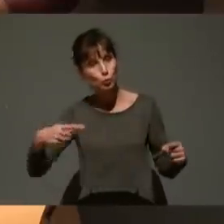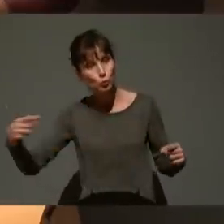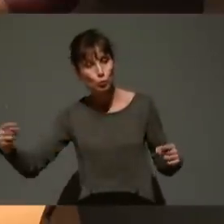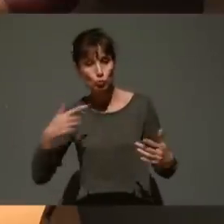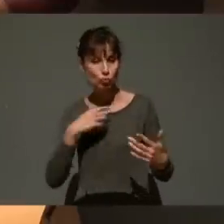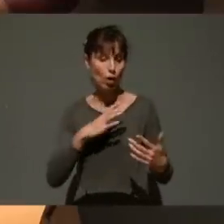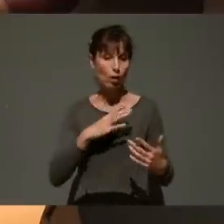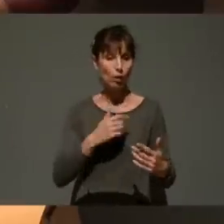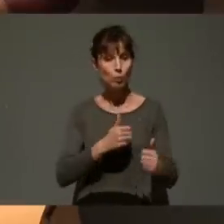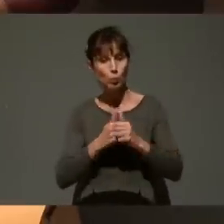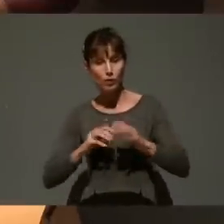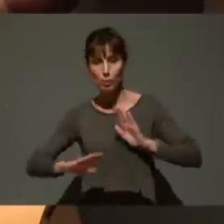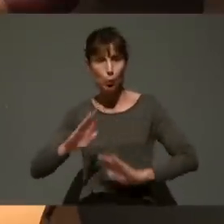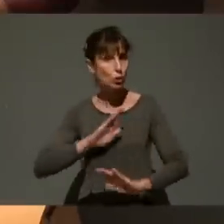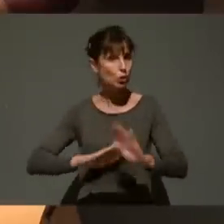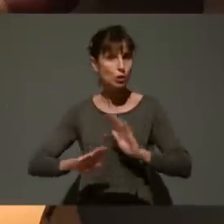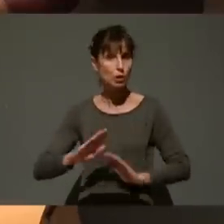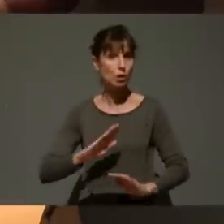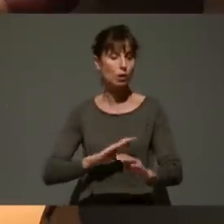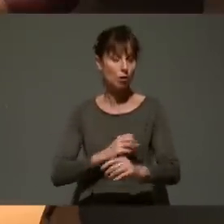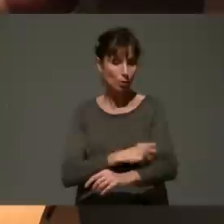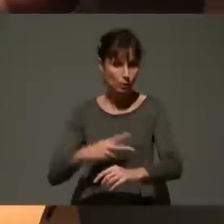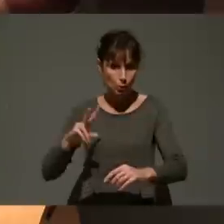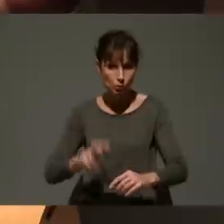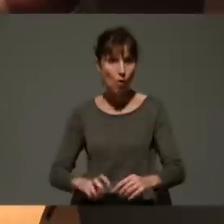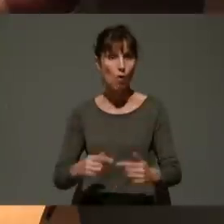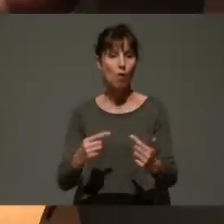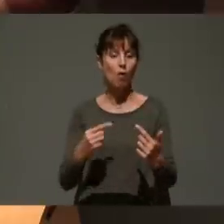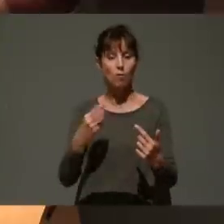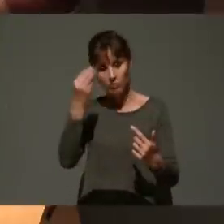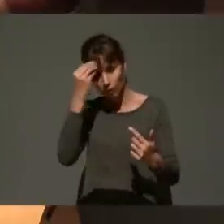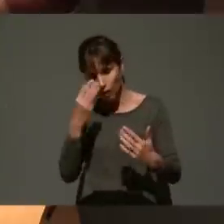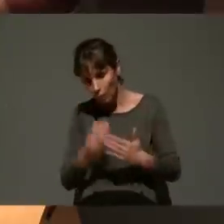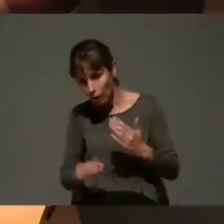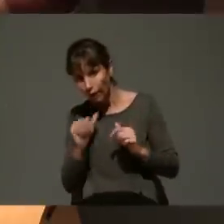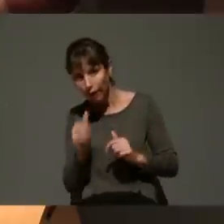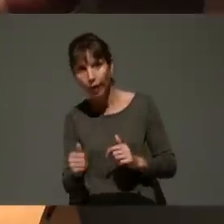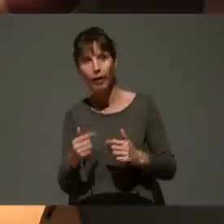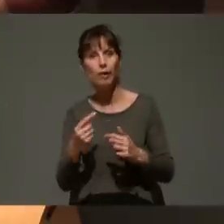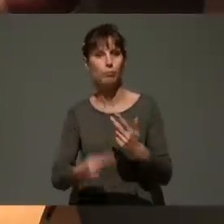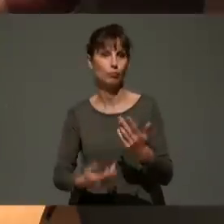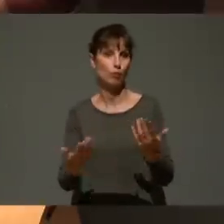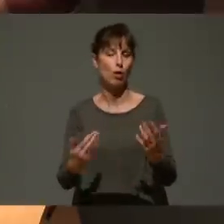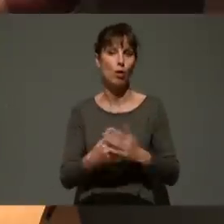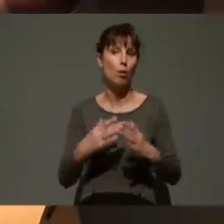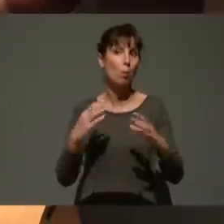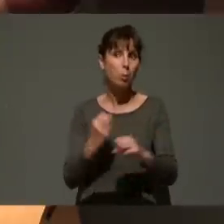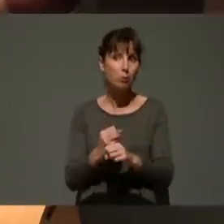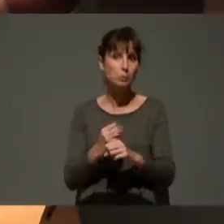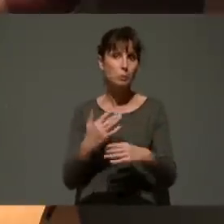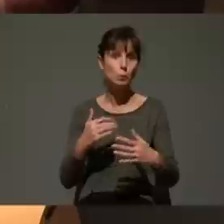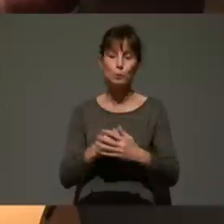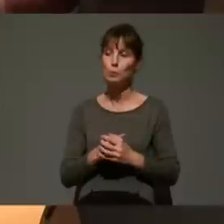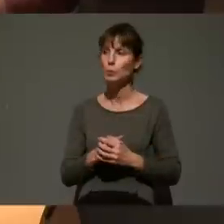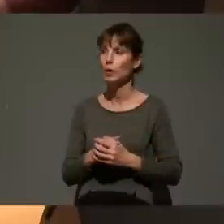un suivi biologique avec prise de sang pour voir s'il n'y a pas de carence, mais voilà ça se résume à ça. Et